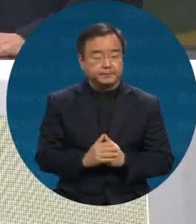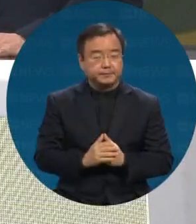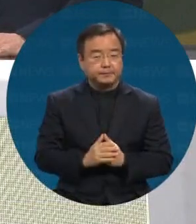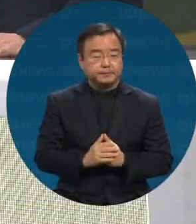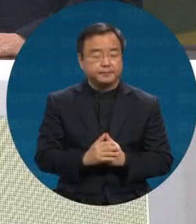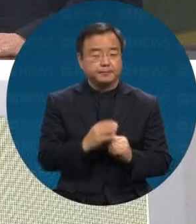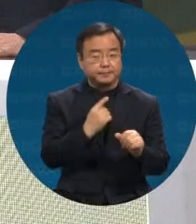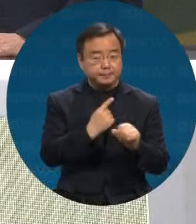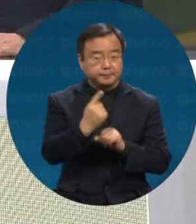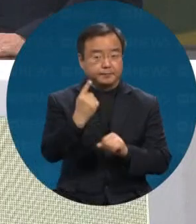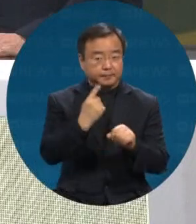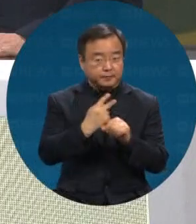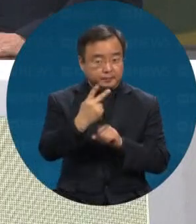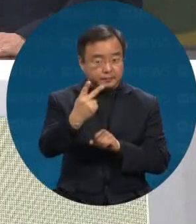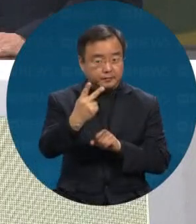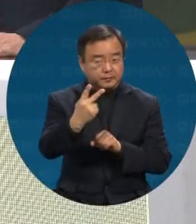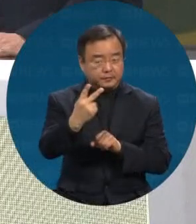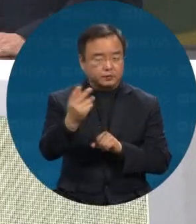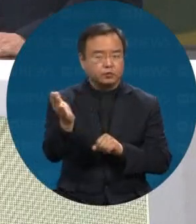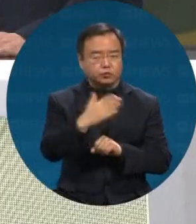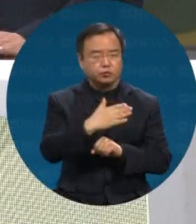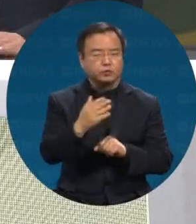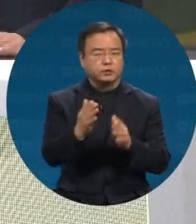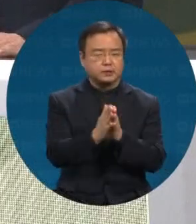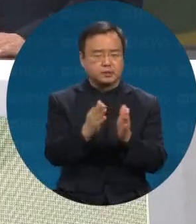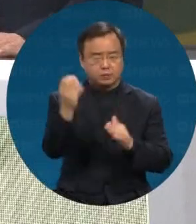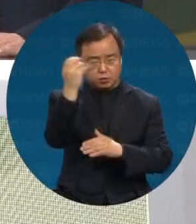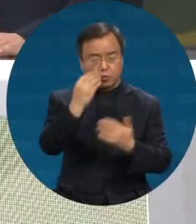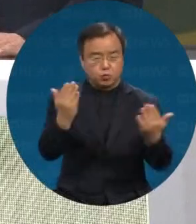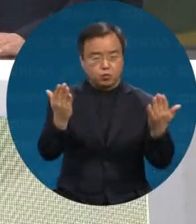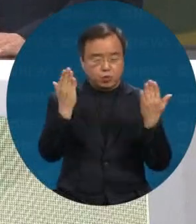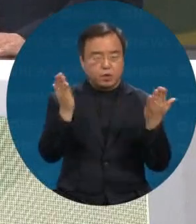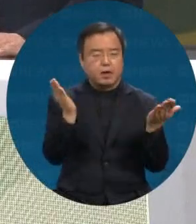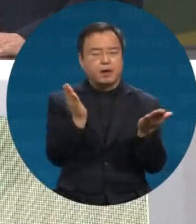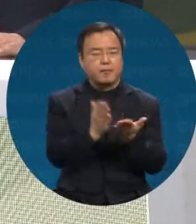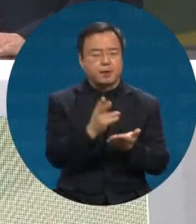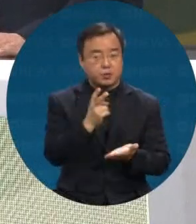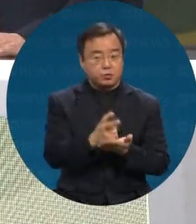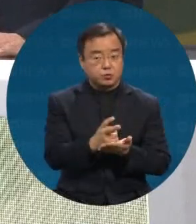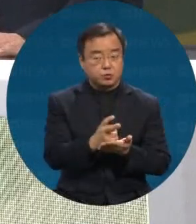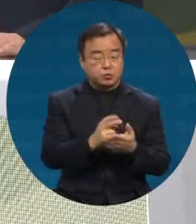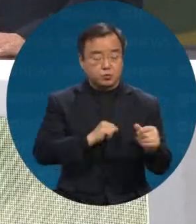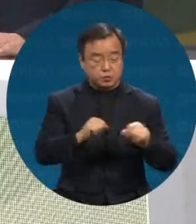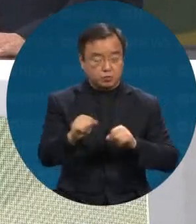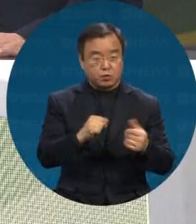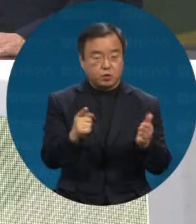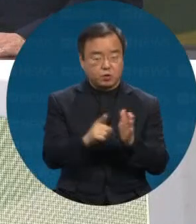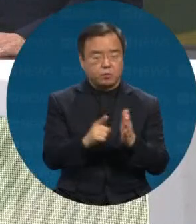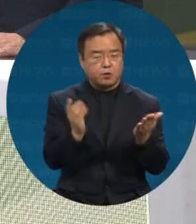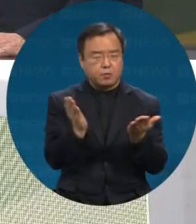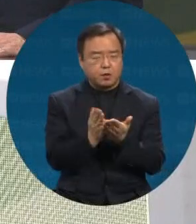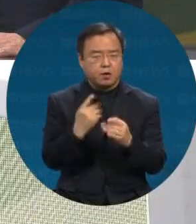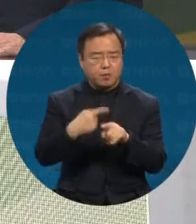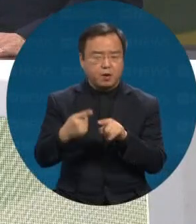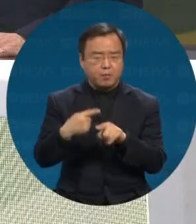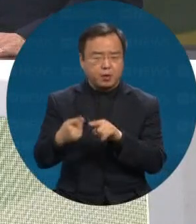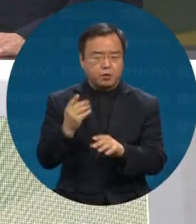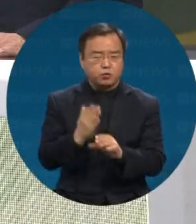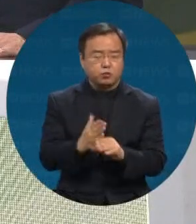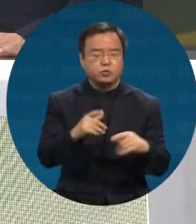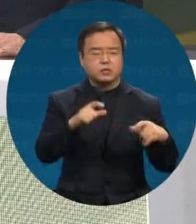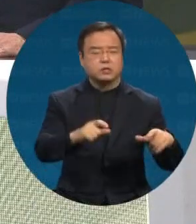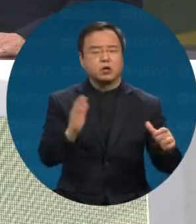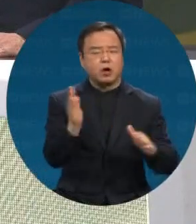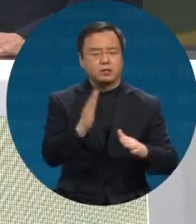내후년이 전면 도입되는 고교 학점제 맞춰서요 여러가지 평가 개편이 진행 중입니다 사실 지역 학생들에게